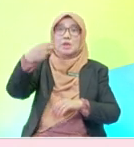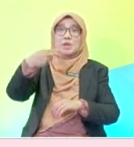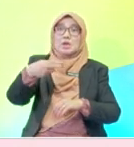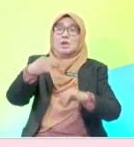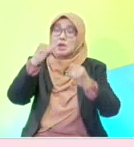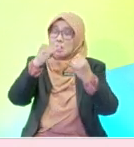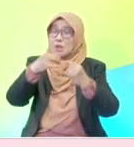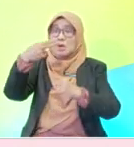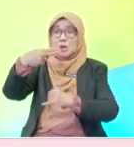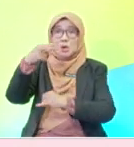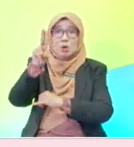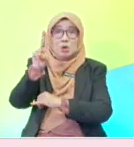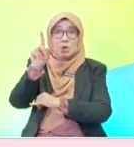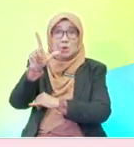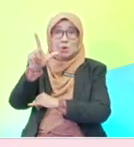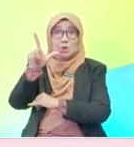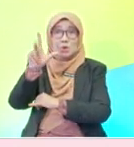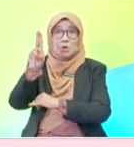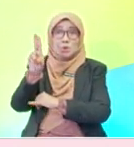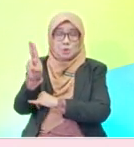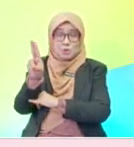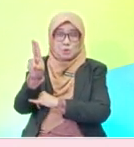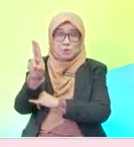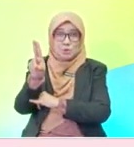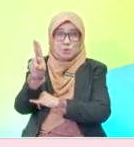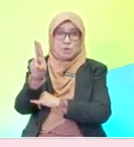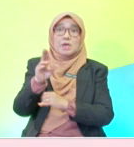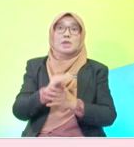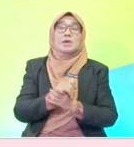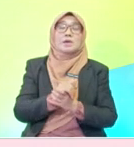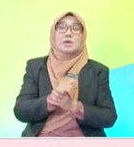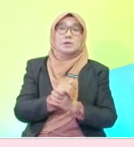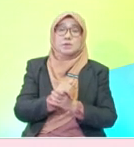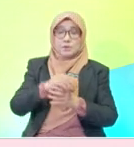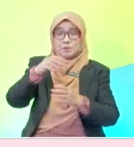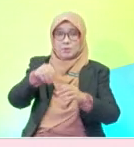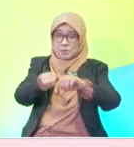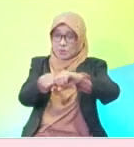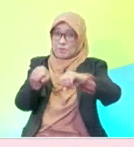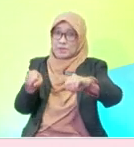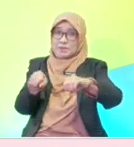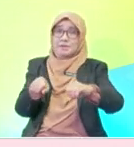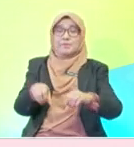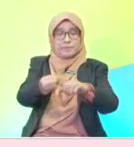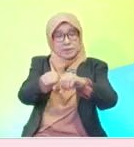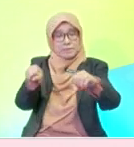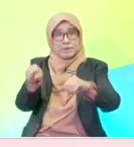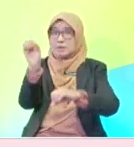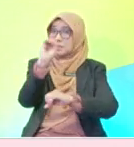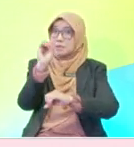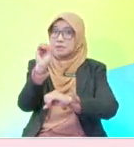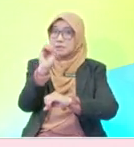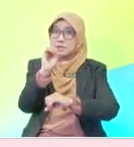ada? Abang Fizi, parang dia tak ada mata. Dia tak ada mulut. Dia ada mata parang